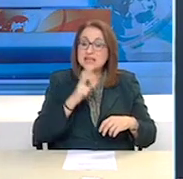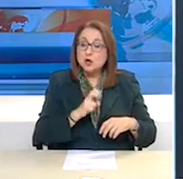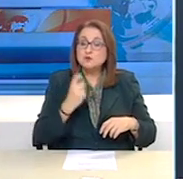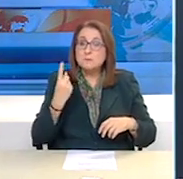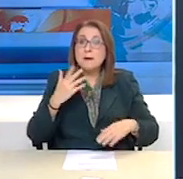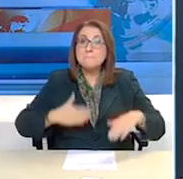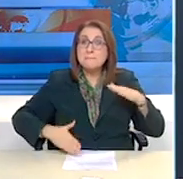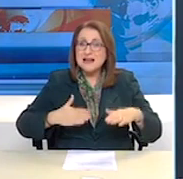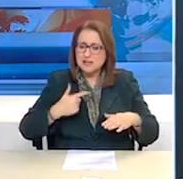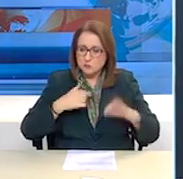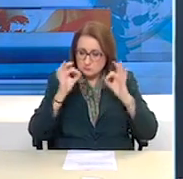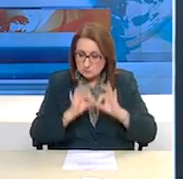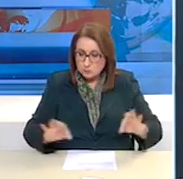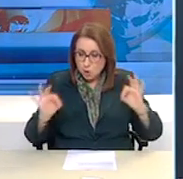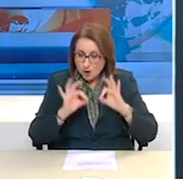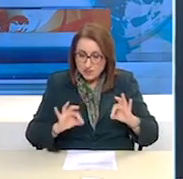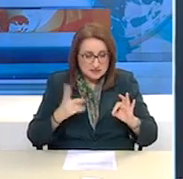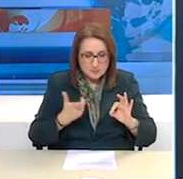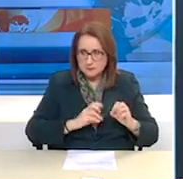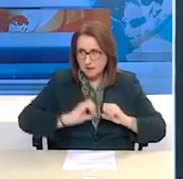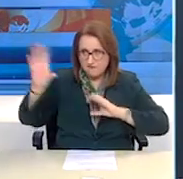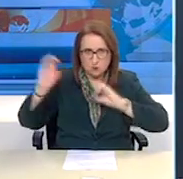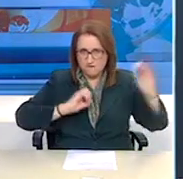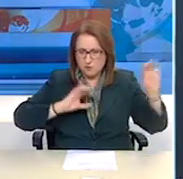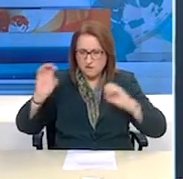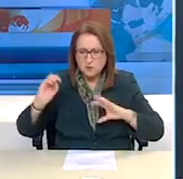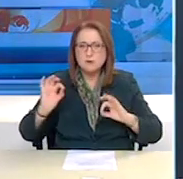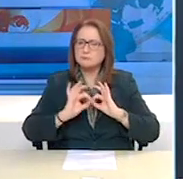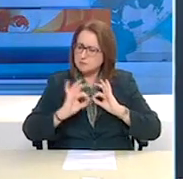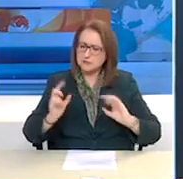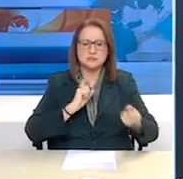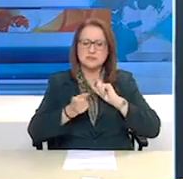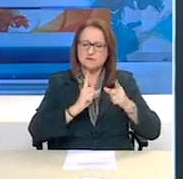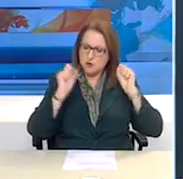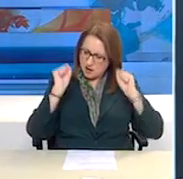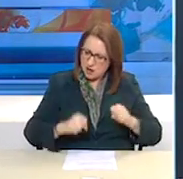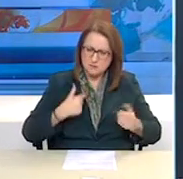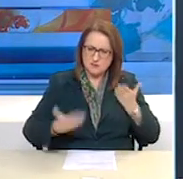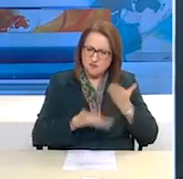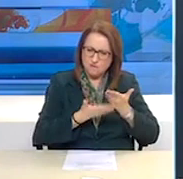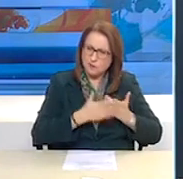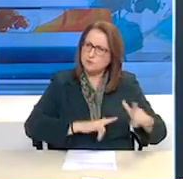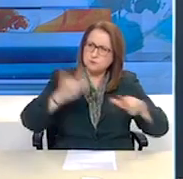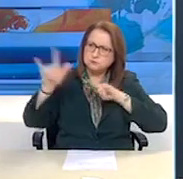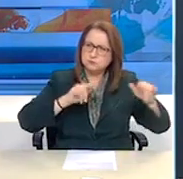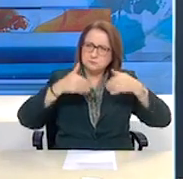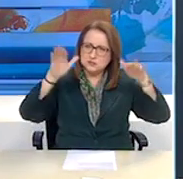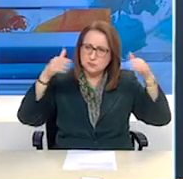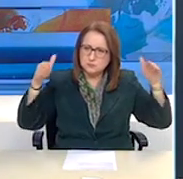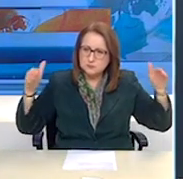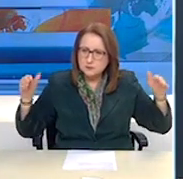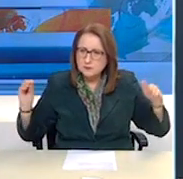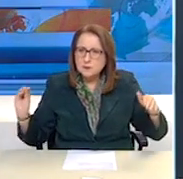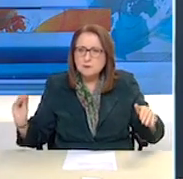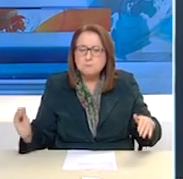του σχεδίου επαναπατρισμού των επιβατών, ενημερωθήκαμε το Ελληνικό Ινστιτούτο Παστέρ σχετικά με το θετικό αποτέλεσμα εξέτασης για το νέο κορονοϊό